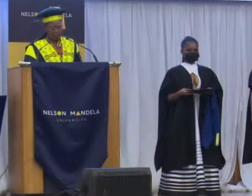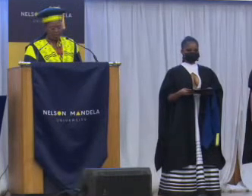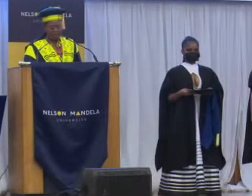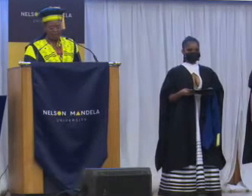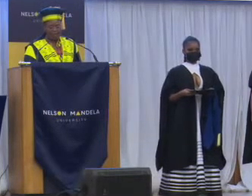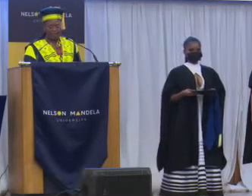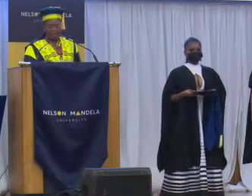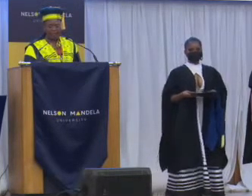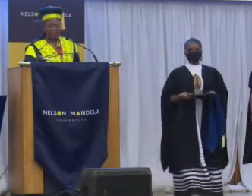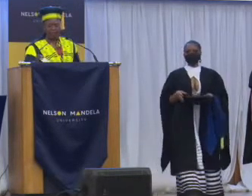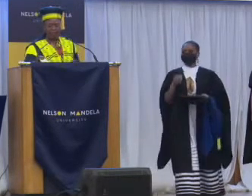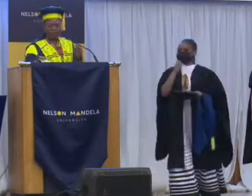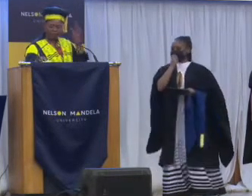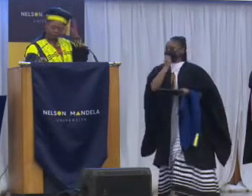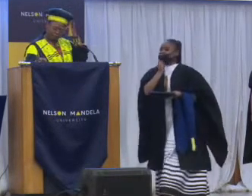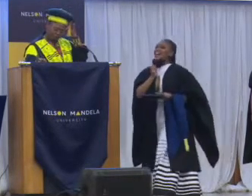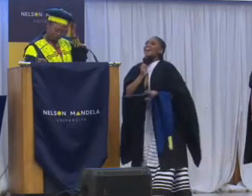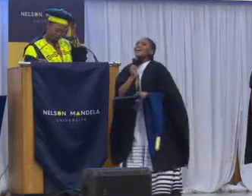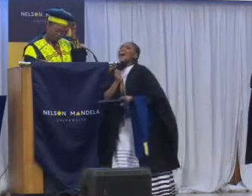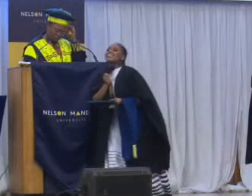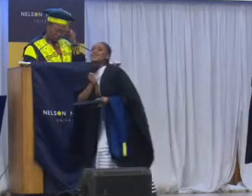Khanyisile Mtiki.